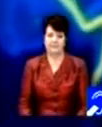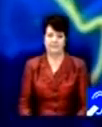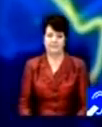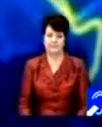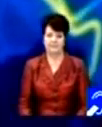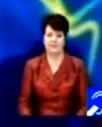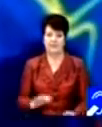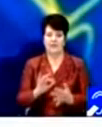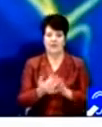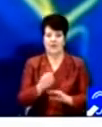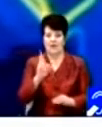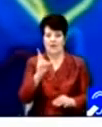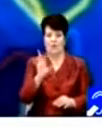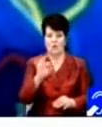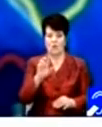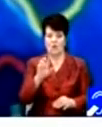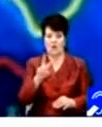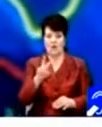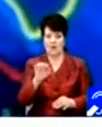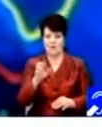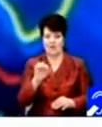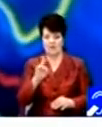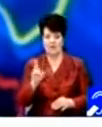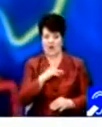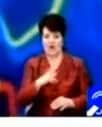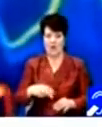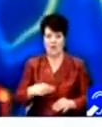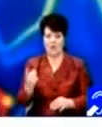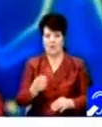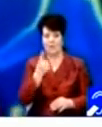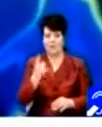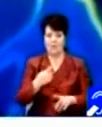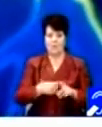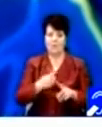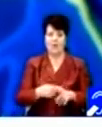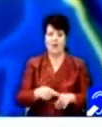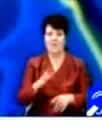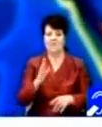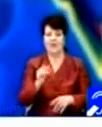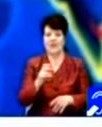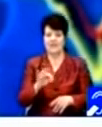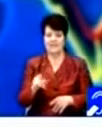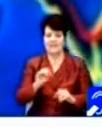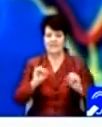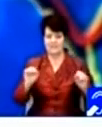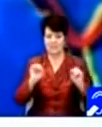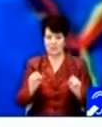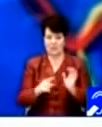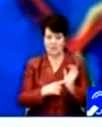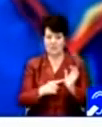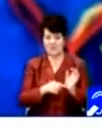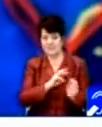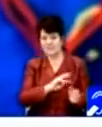În satul Colibaj, din raionul Cahul, a fost deschisă pentru prima sală polivalentă de sport. De astăzi înainte, cei peste 6.000 de locuitori